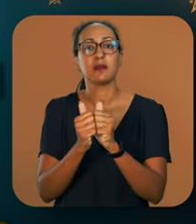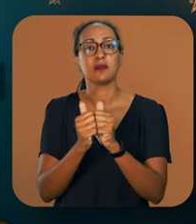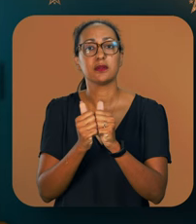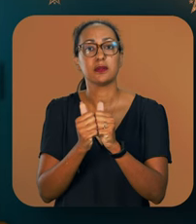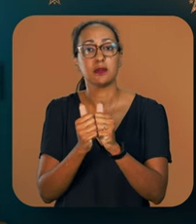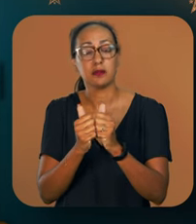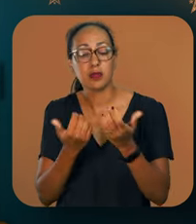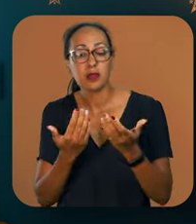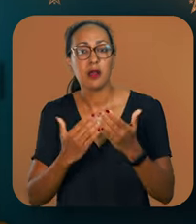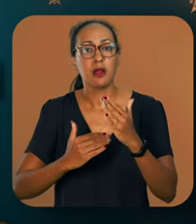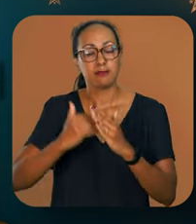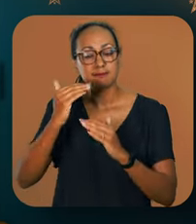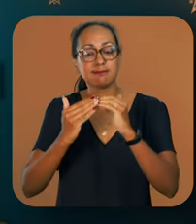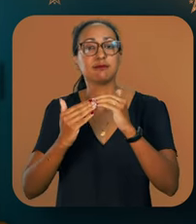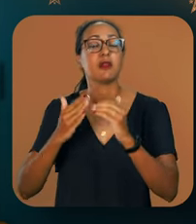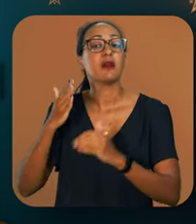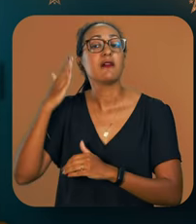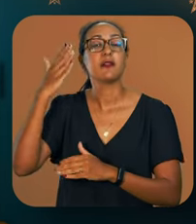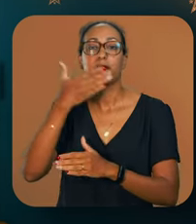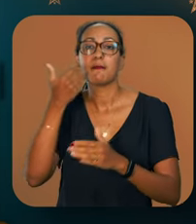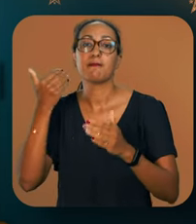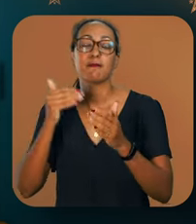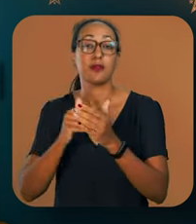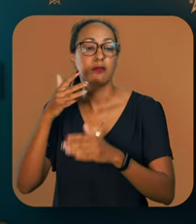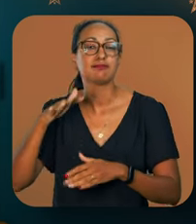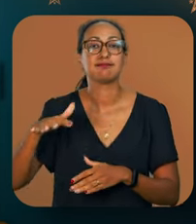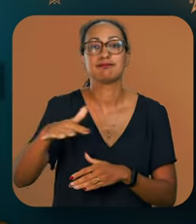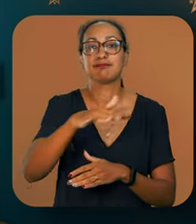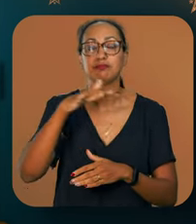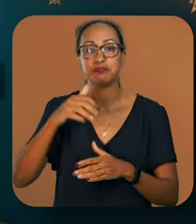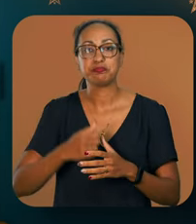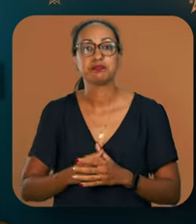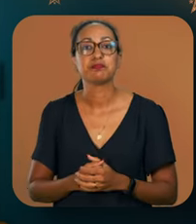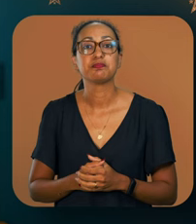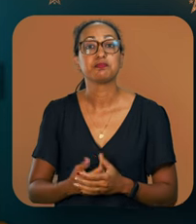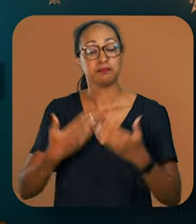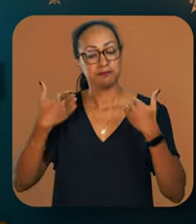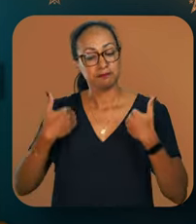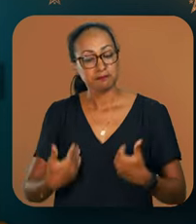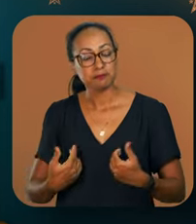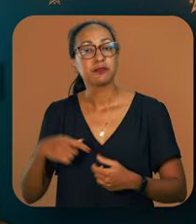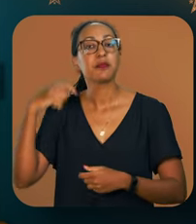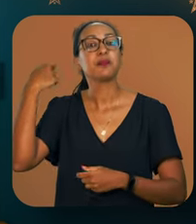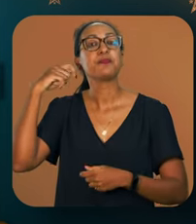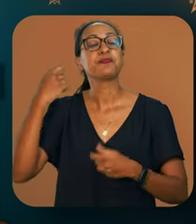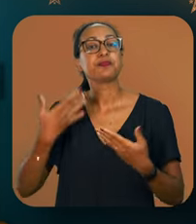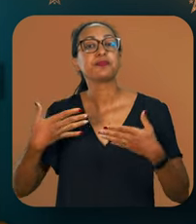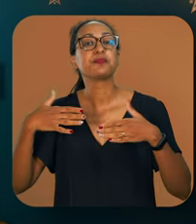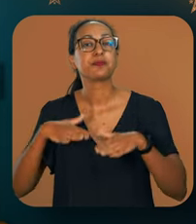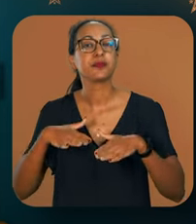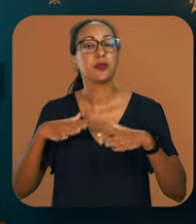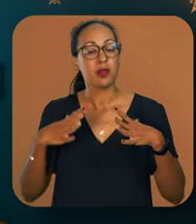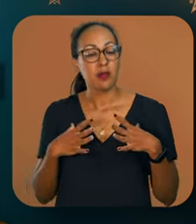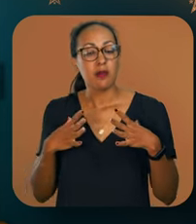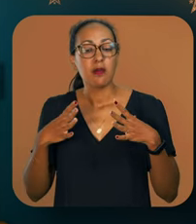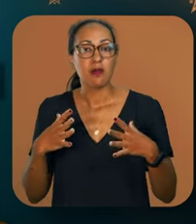construire un avenir meilleur pour tous en tant que président de l'Assemblée je m'engage pleinement